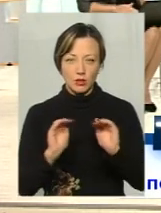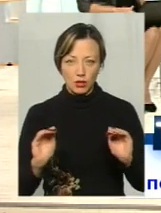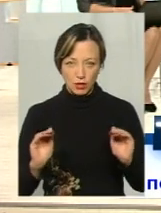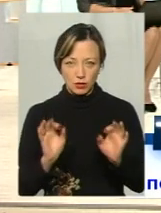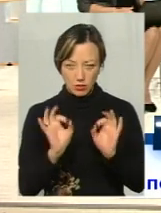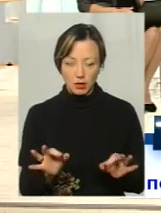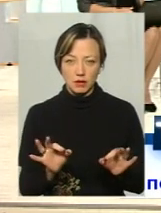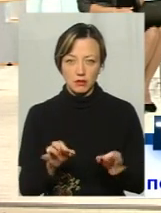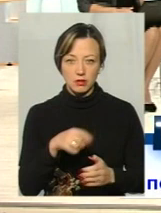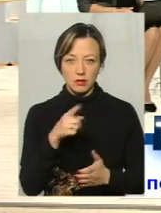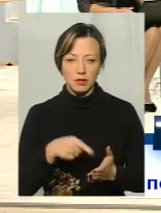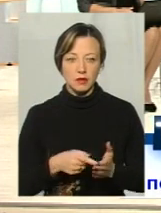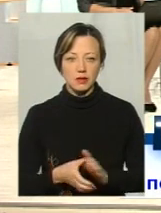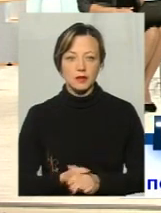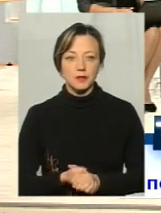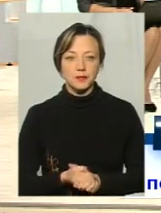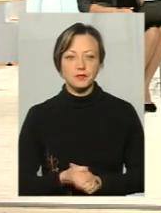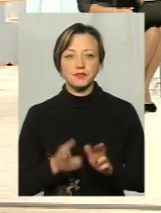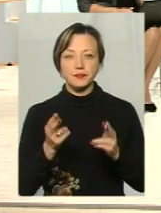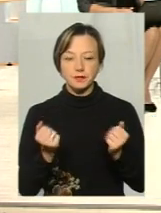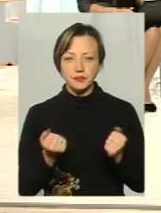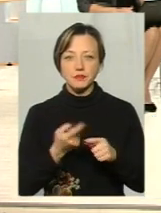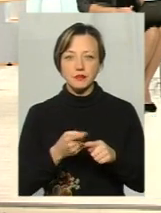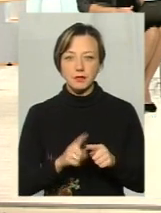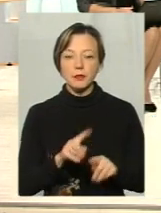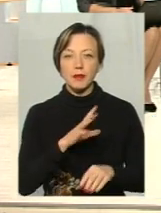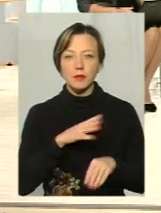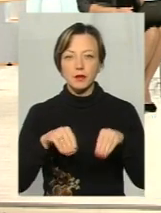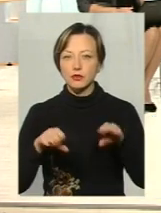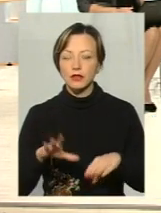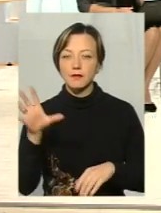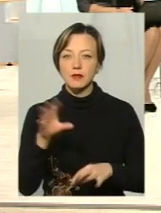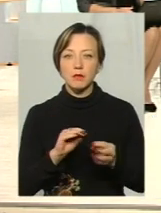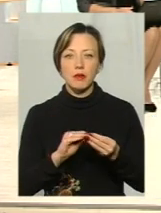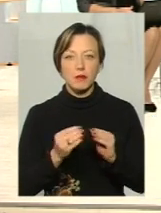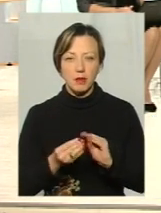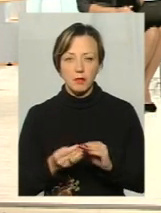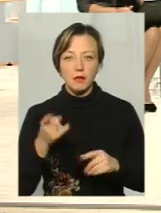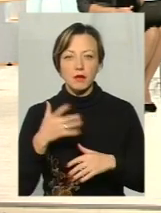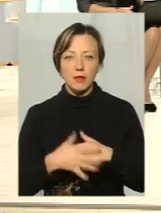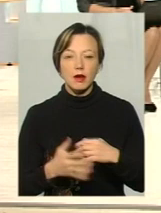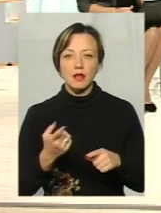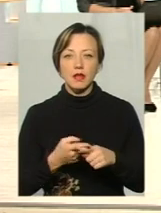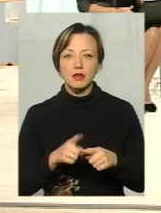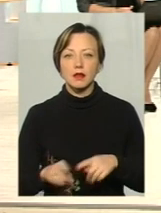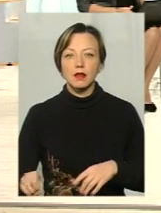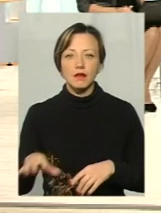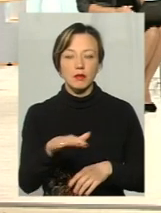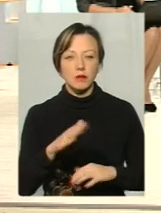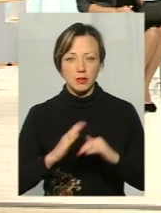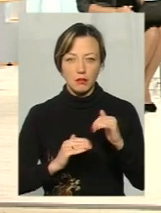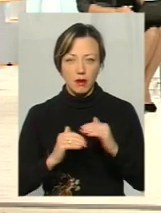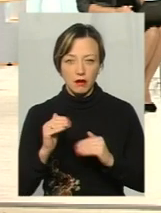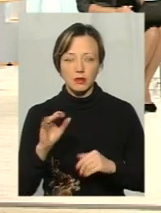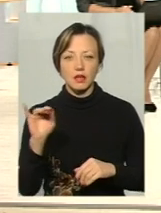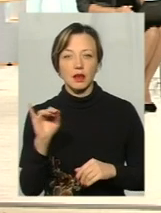Так, пані Олена? Так, це було б рішення всіх проблем. Понімаєте, це європейська практика